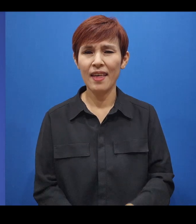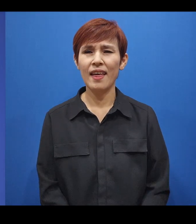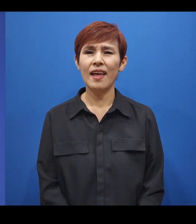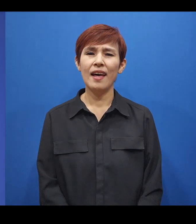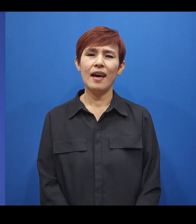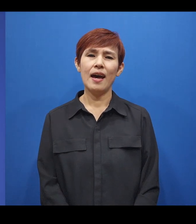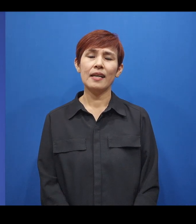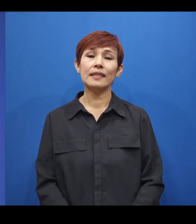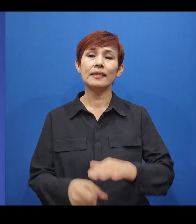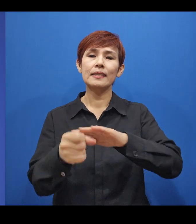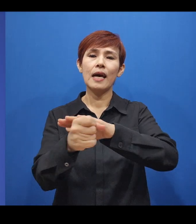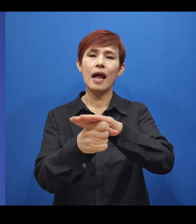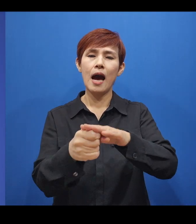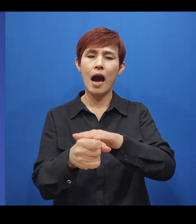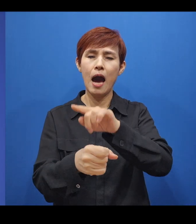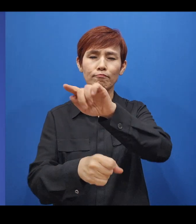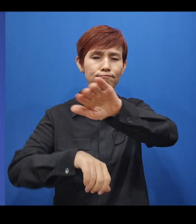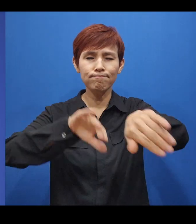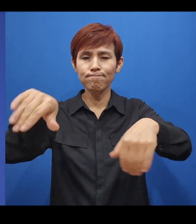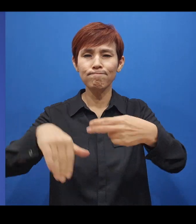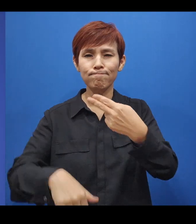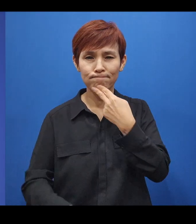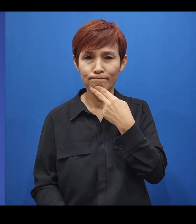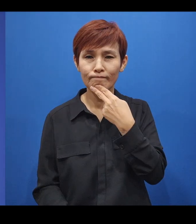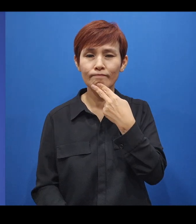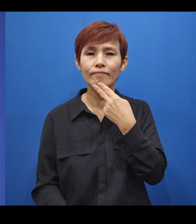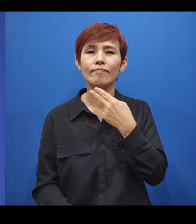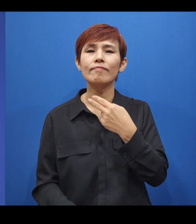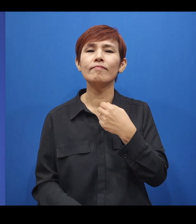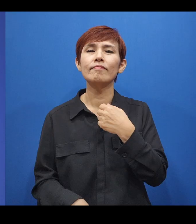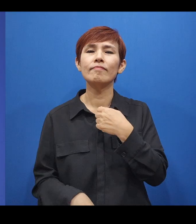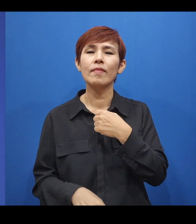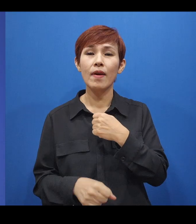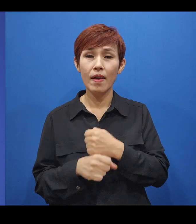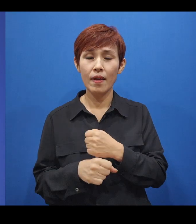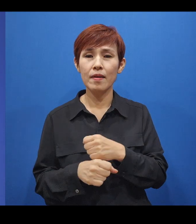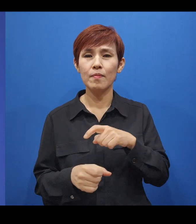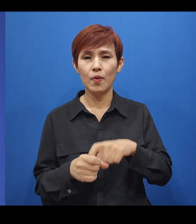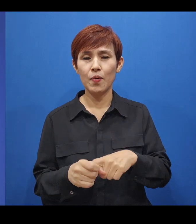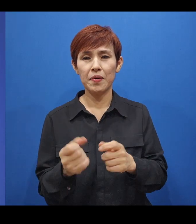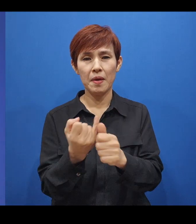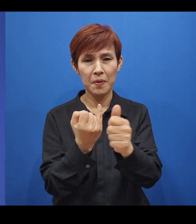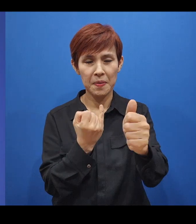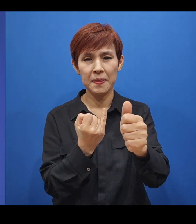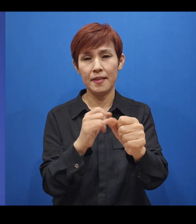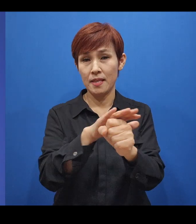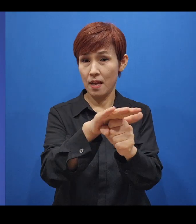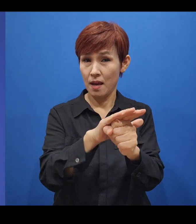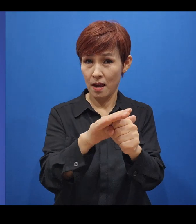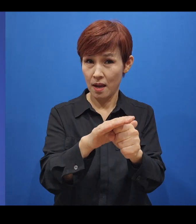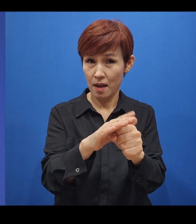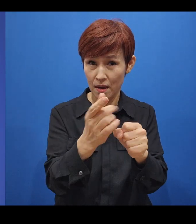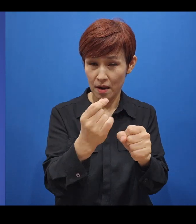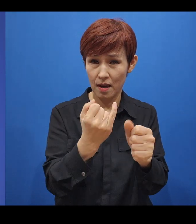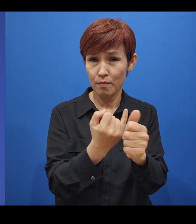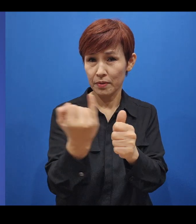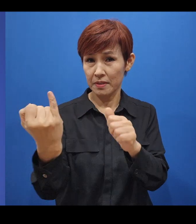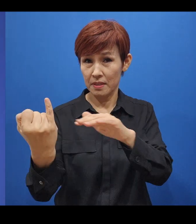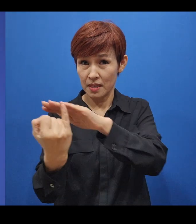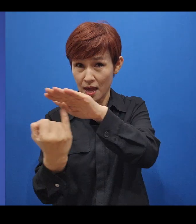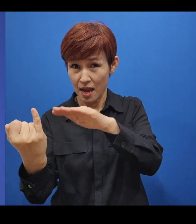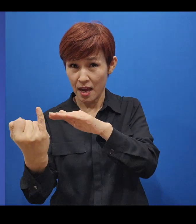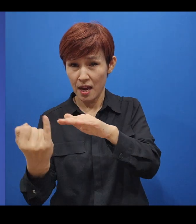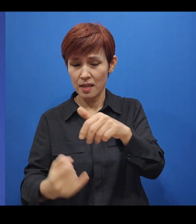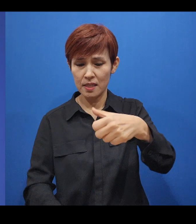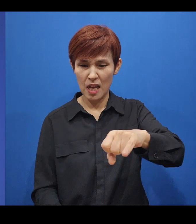아무도 깰 수 없도록 내 아내, 내 남편 불편함 없이 사랑하십니까? 내 아이들 확